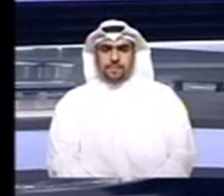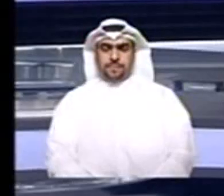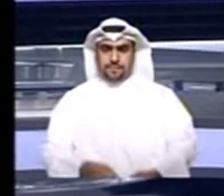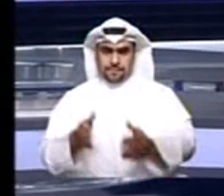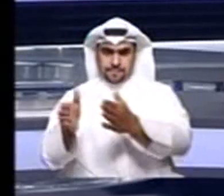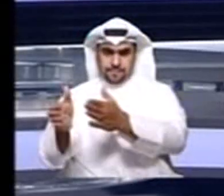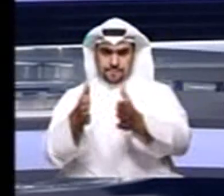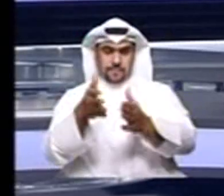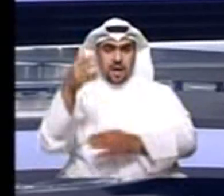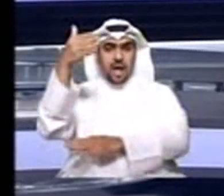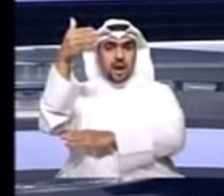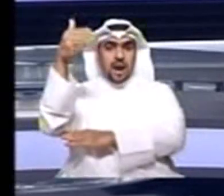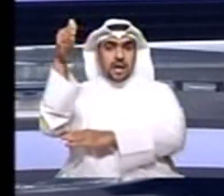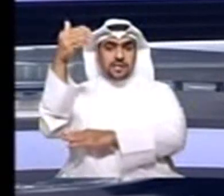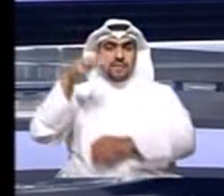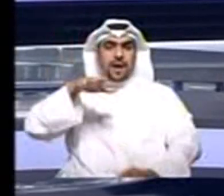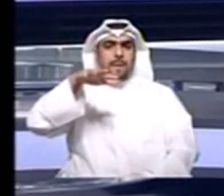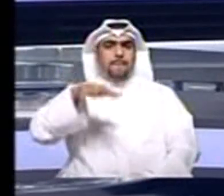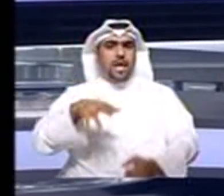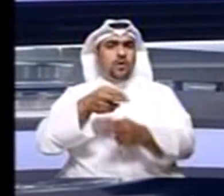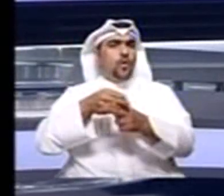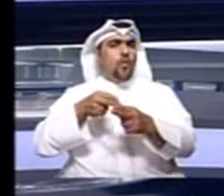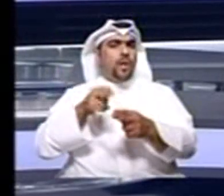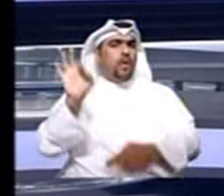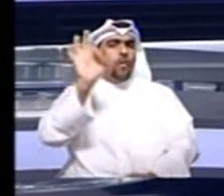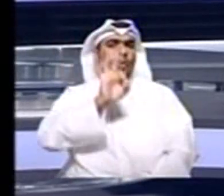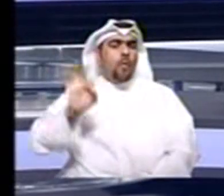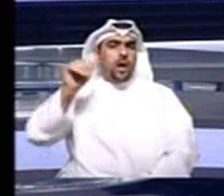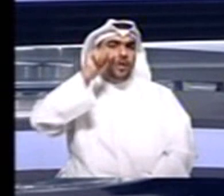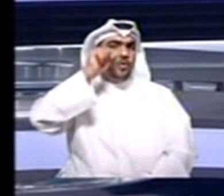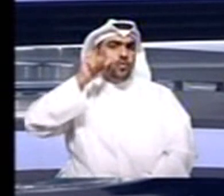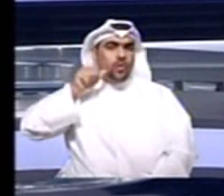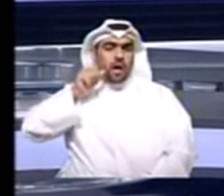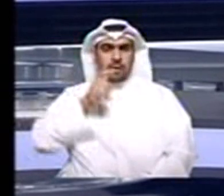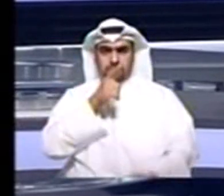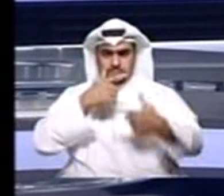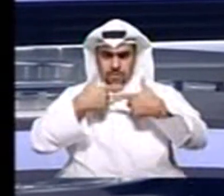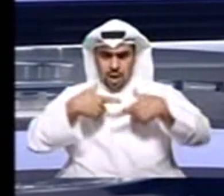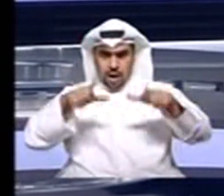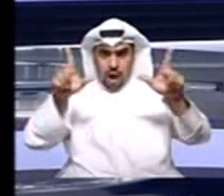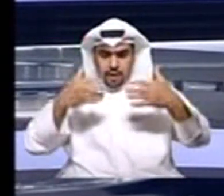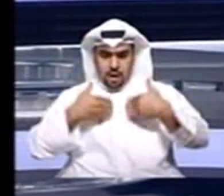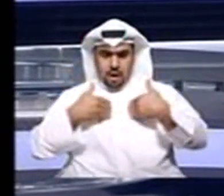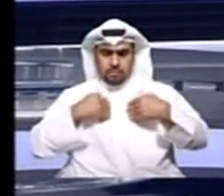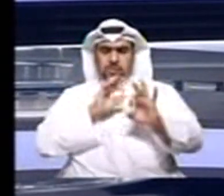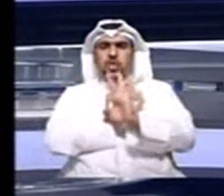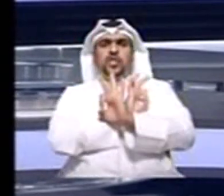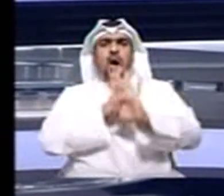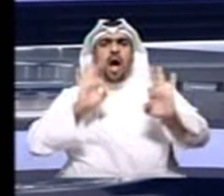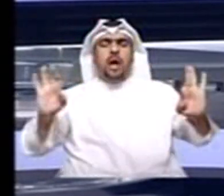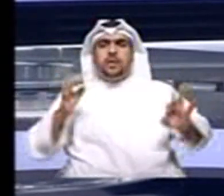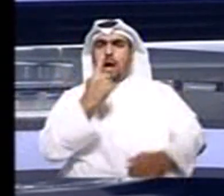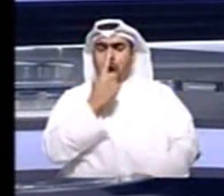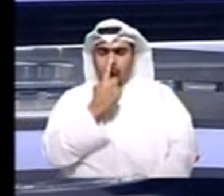أكدت سفارة دولة الكويت لدى السودان التزامها بكافة واجباتها تجاه المواطنين المقيمين بالسودان